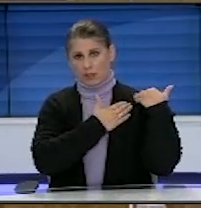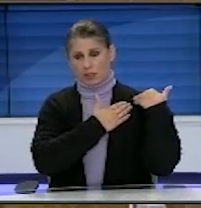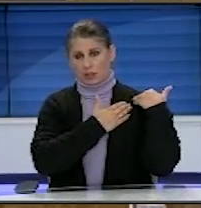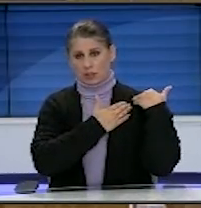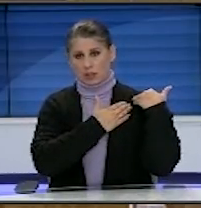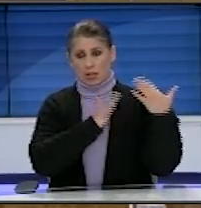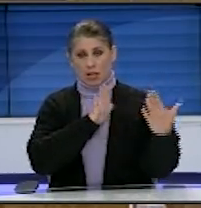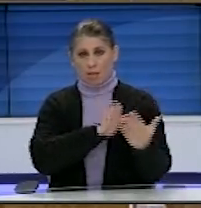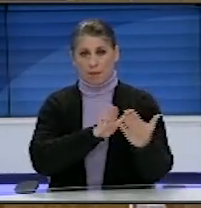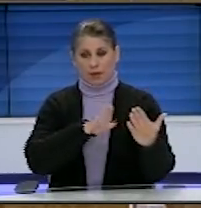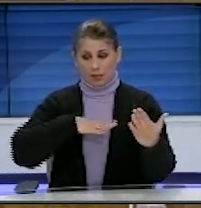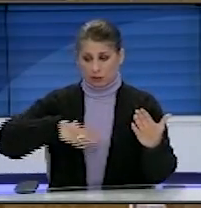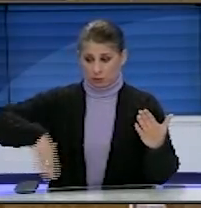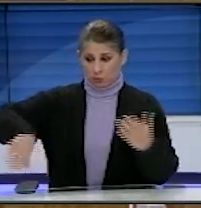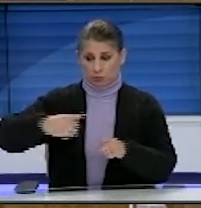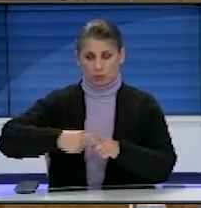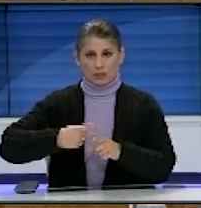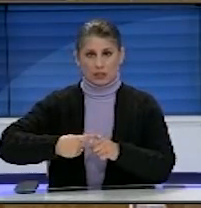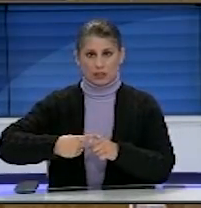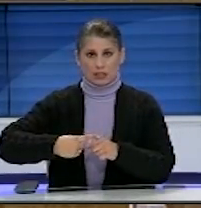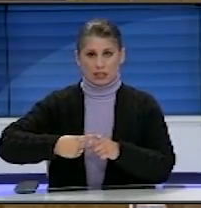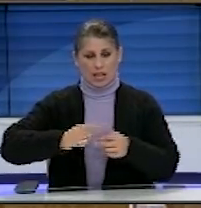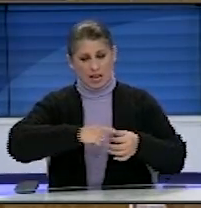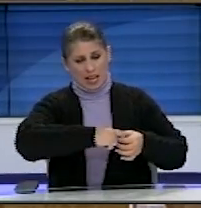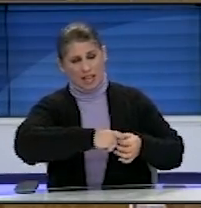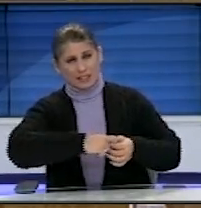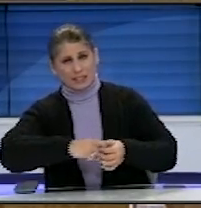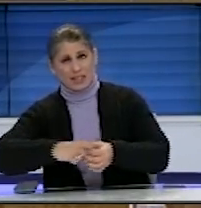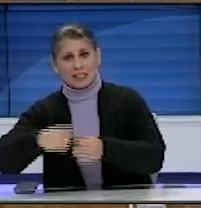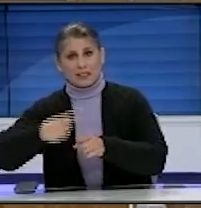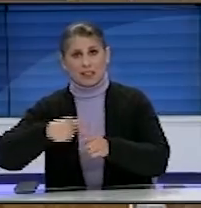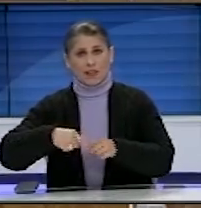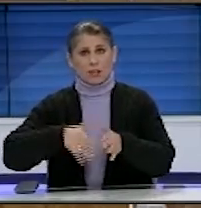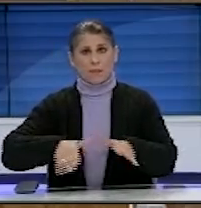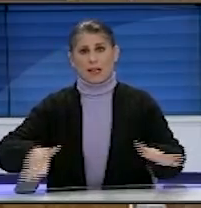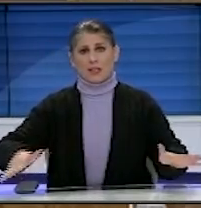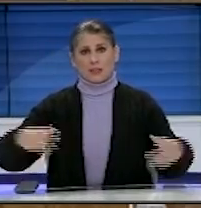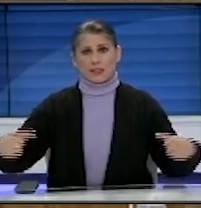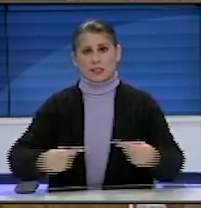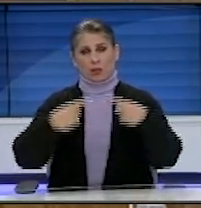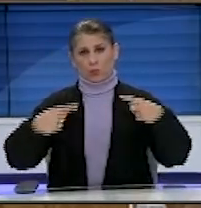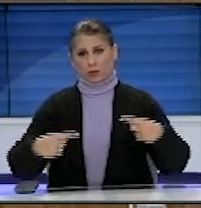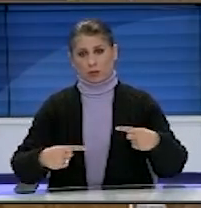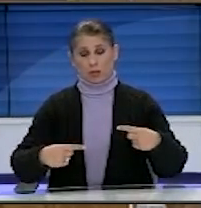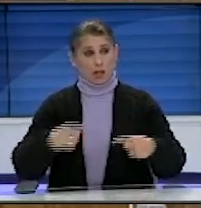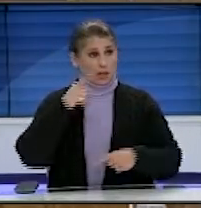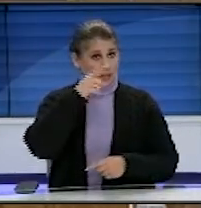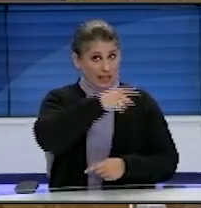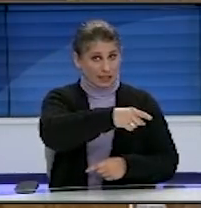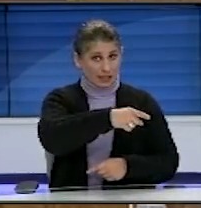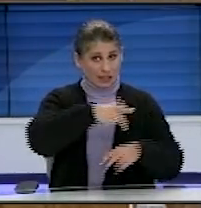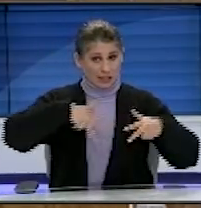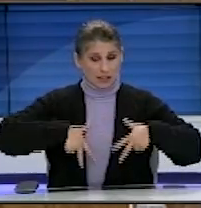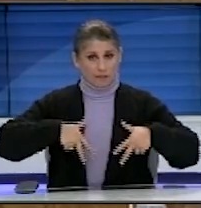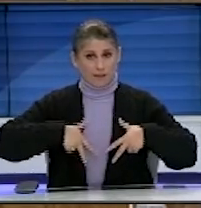ευθύνες απέναντι στο λαό μας να σέρνετε την Ελλάδα σε αυτή την ιμπεριαλιστική σύγκρουση. Και εσείς